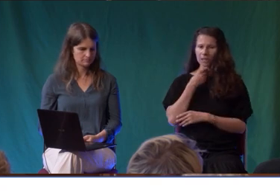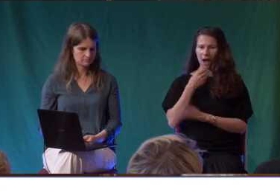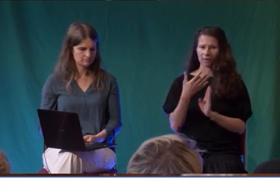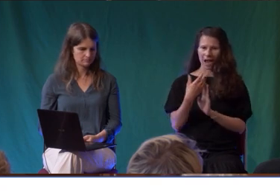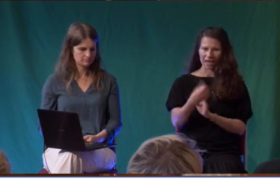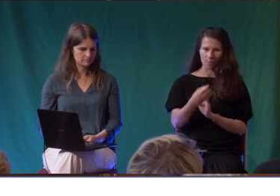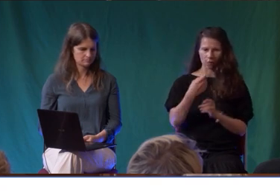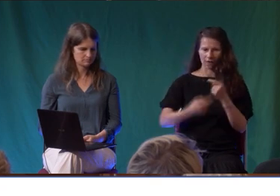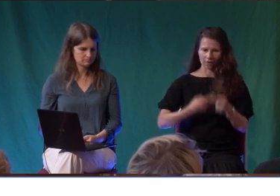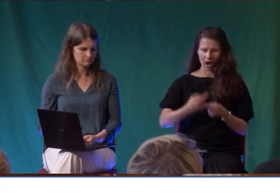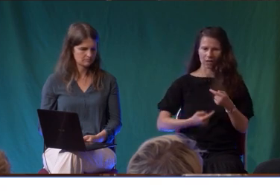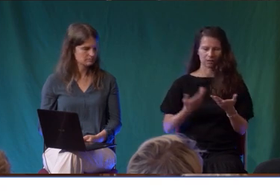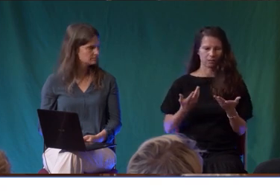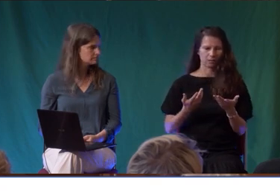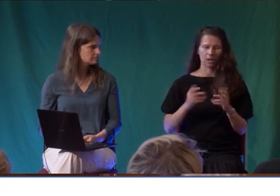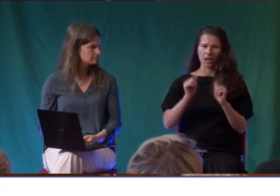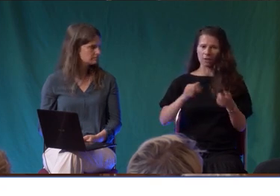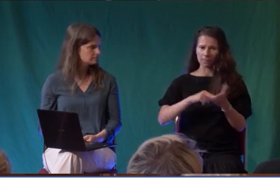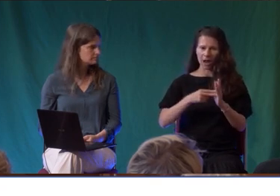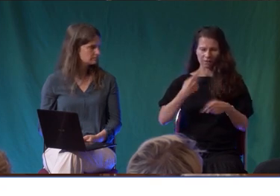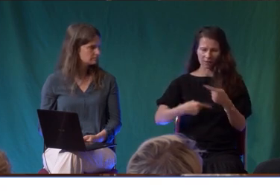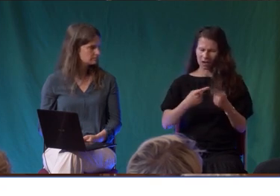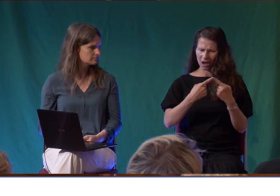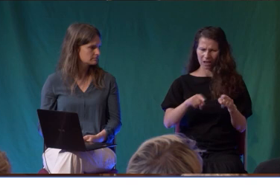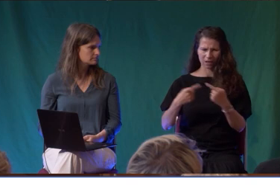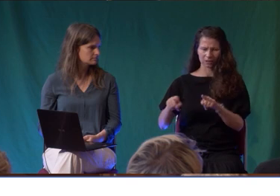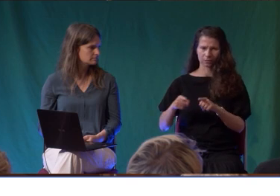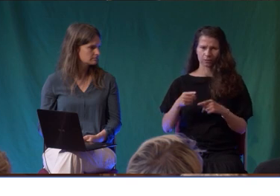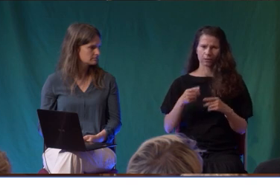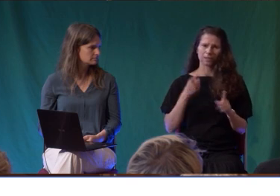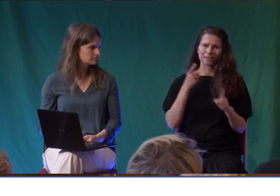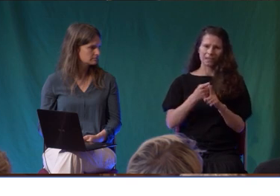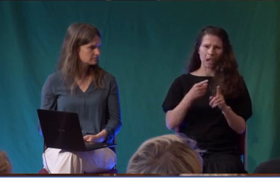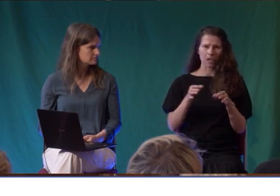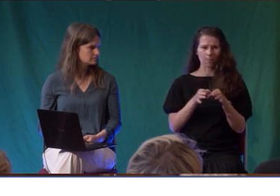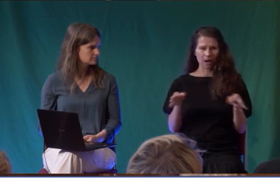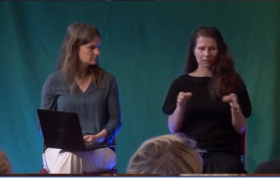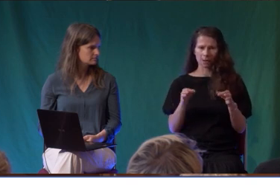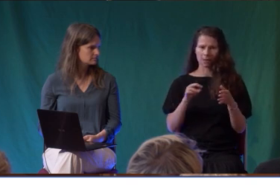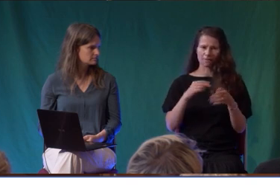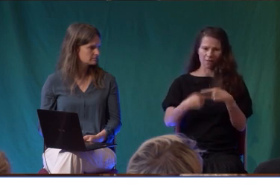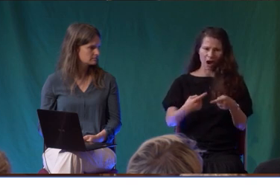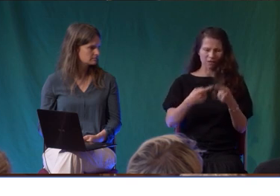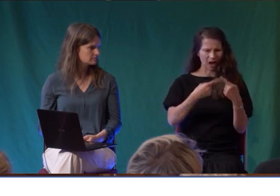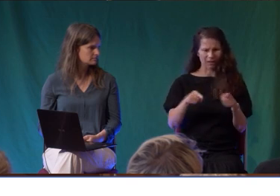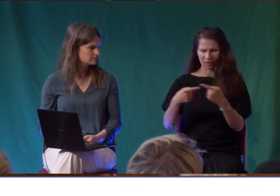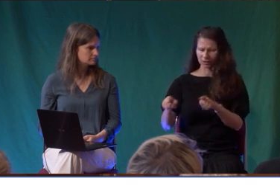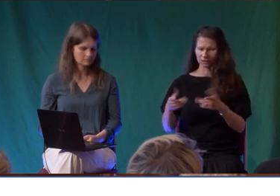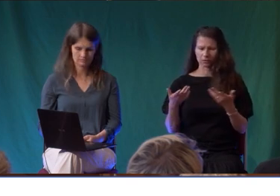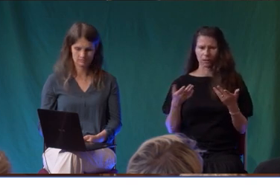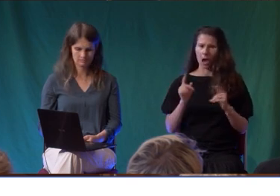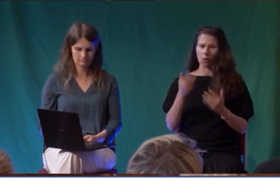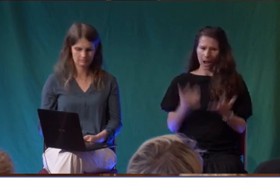bedarfserhebungsverfahren Hilfe Planverfahren es gibt andere Ziele und Maßnahmen Verfahren und auch die